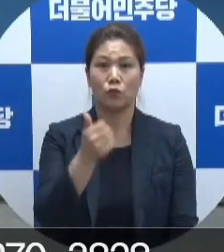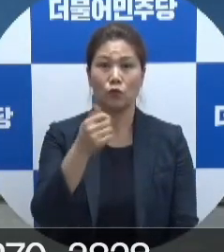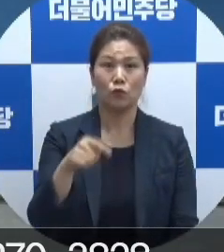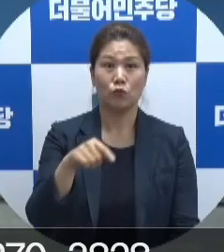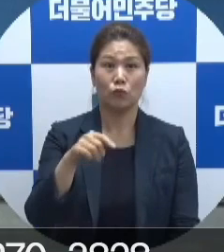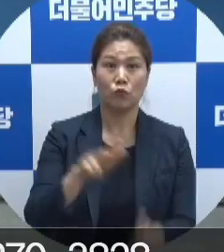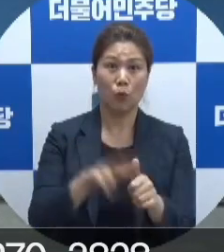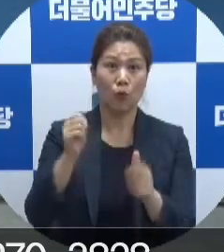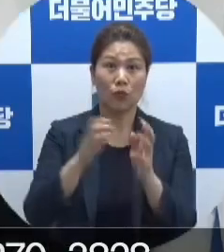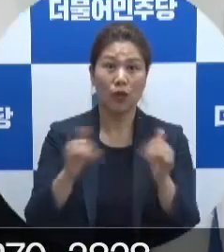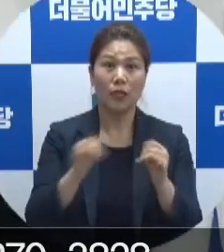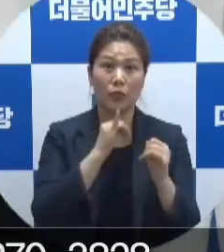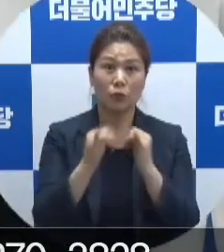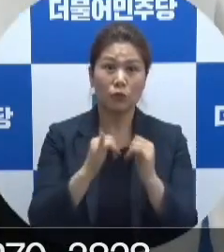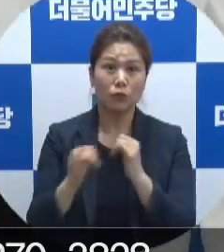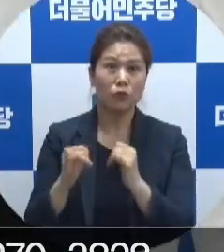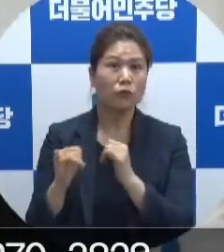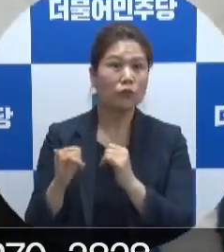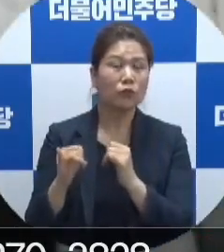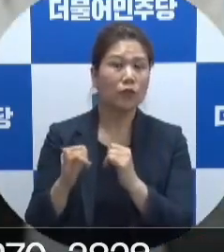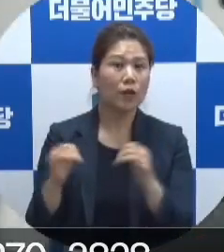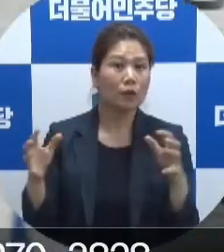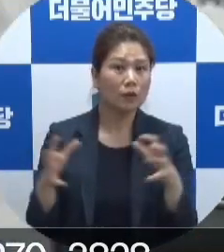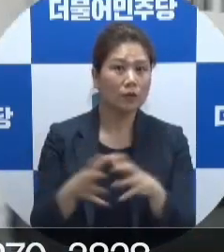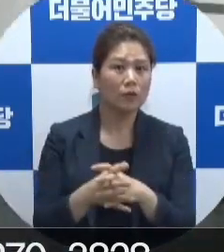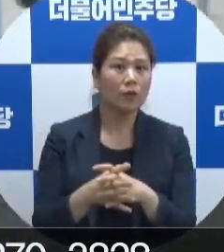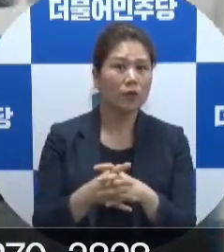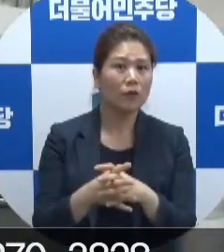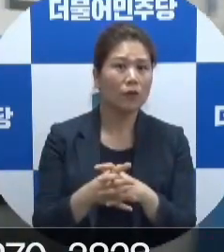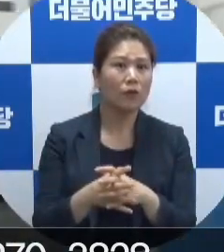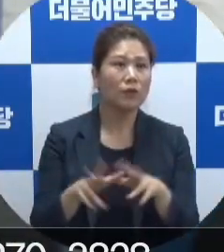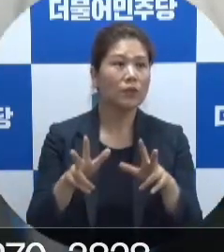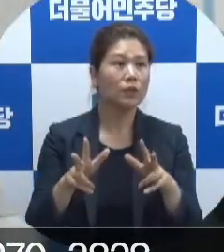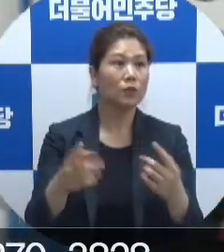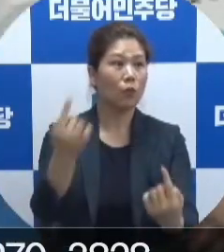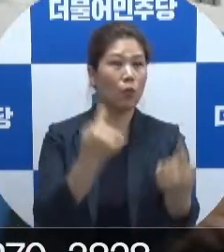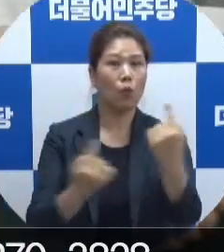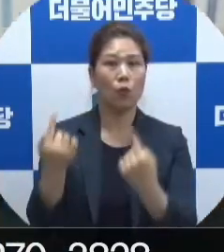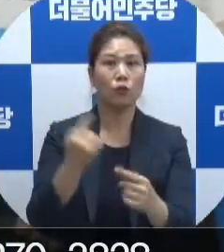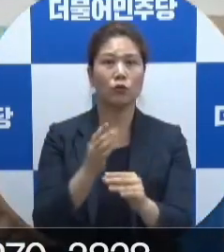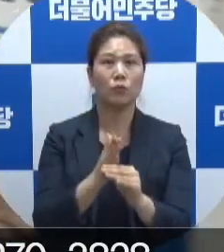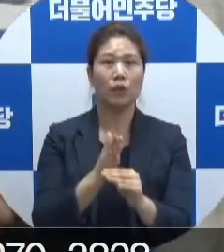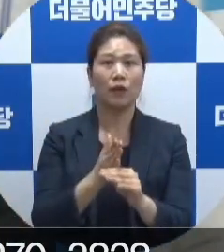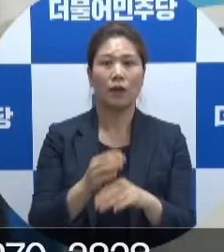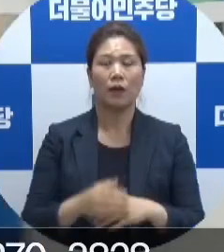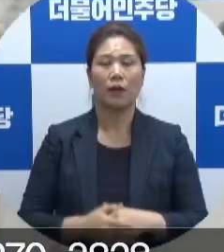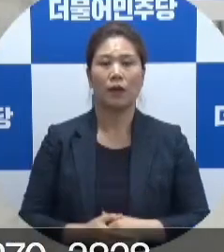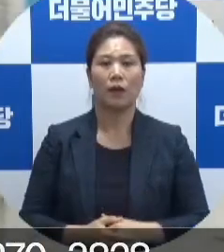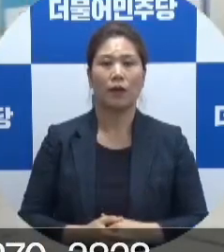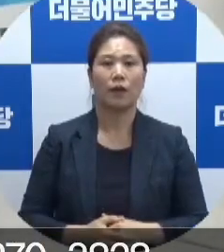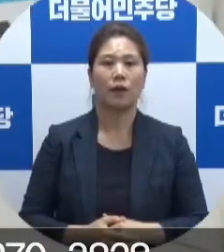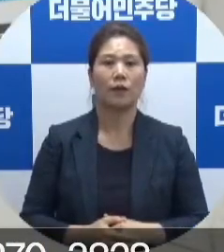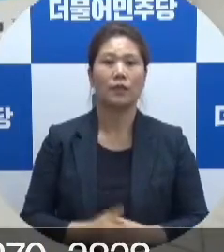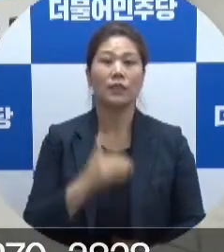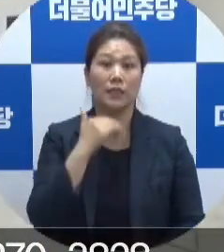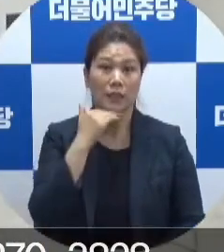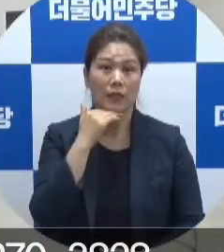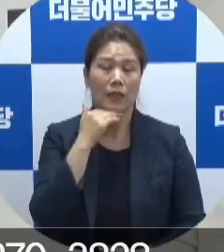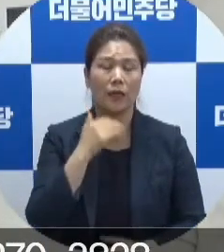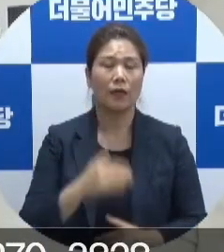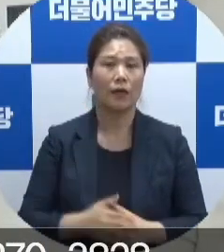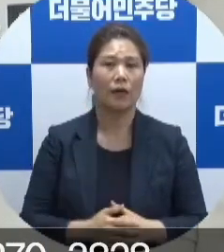간단한 인터뷰와 브리핑을 좀 듣고자 해서 밑에서 올라오고 있습니다. 저희가 자리를 오른쪽에 만들었으니까요. 잠시